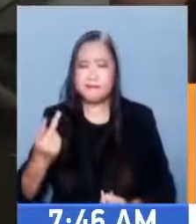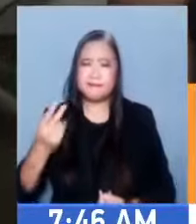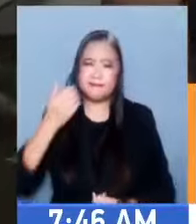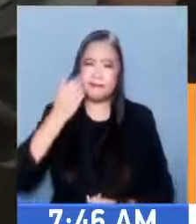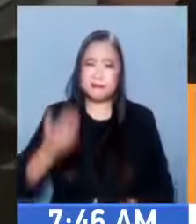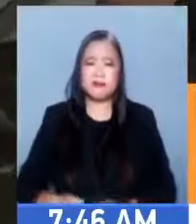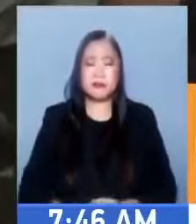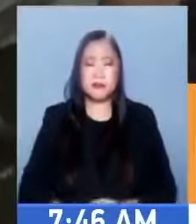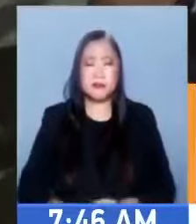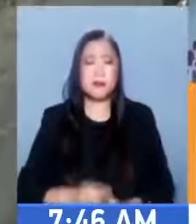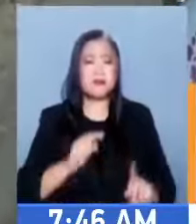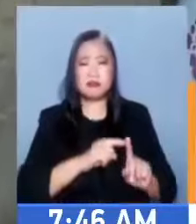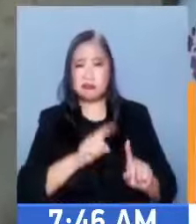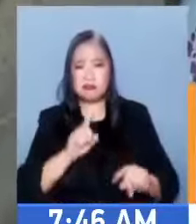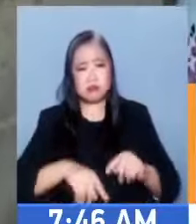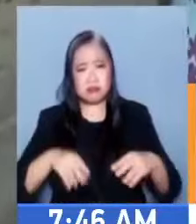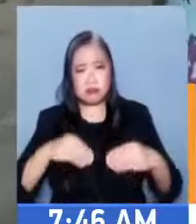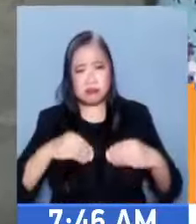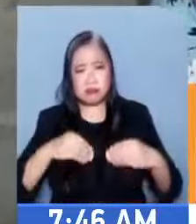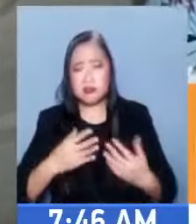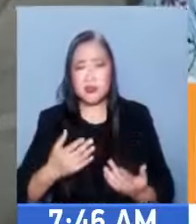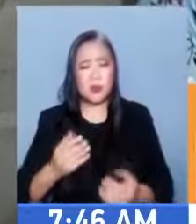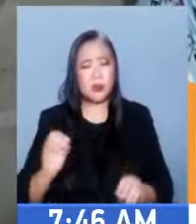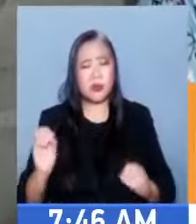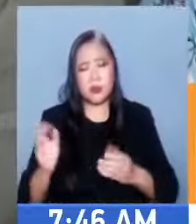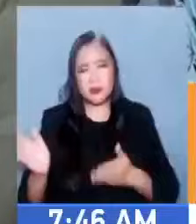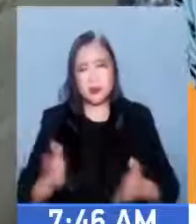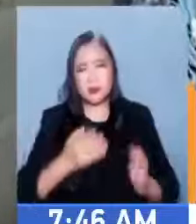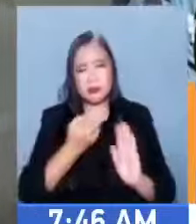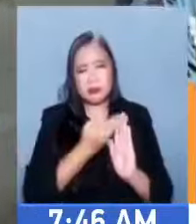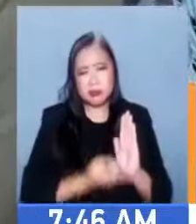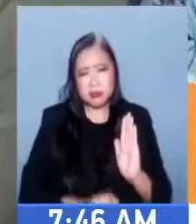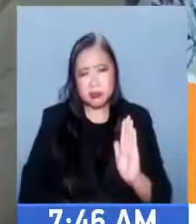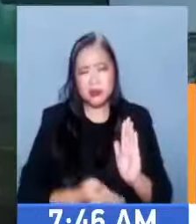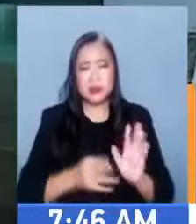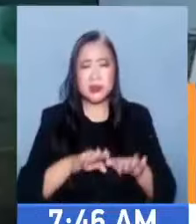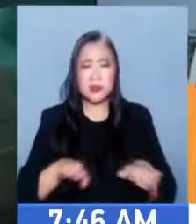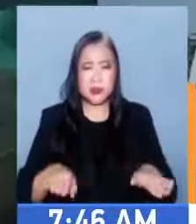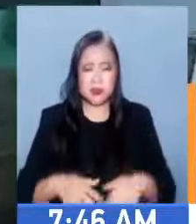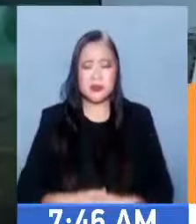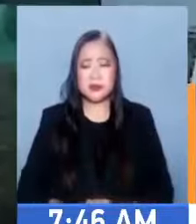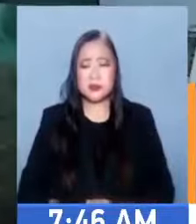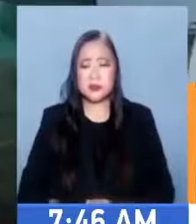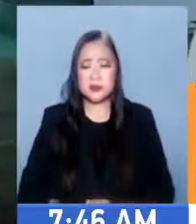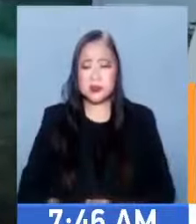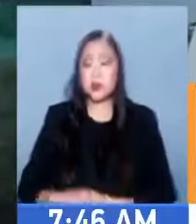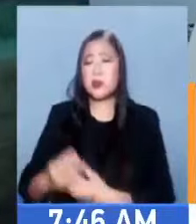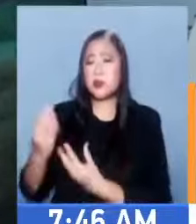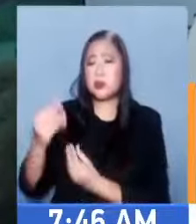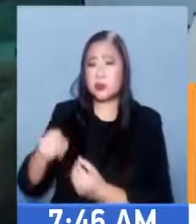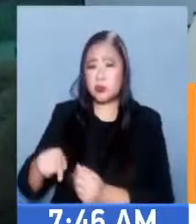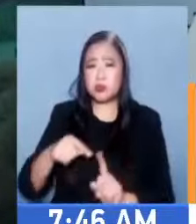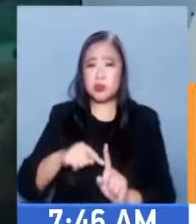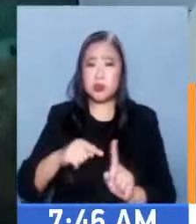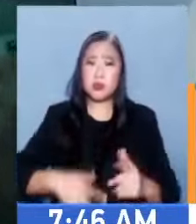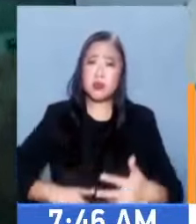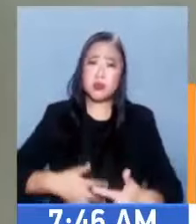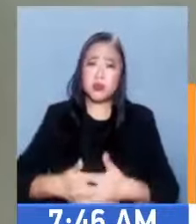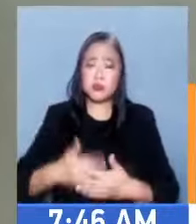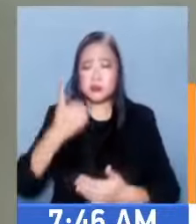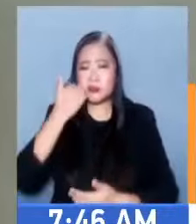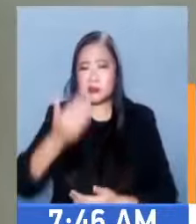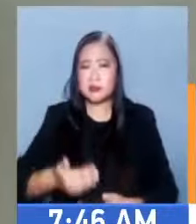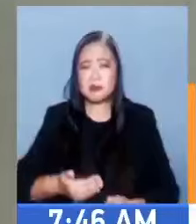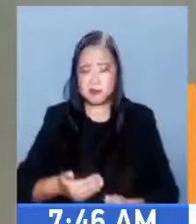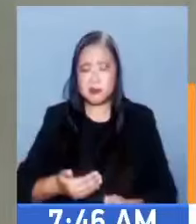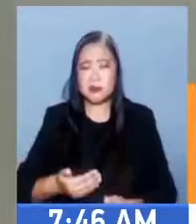wala pa siyang planong ipalibing ang kanyang mga anak nakaburol na rin sa covered court ang buntis na namatay sa landslide Ayon naman sa Barangay